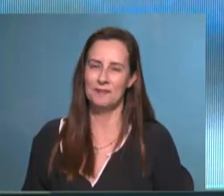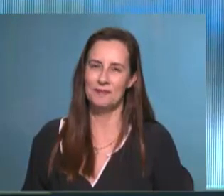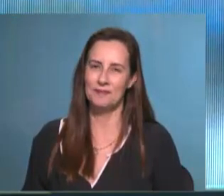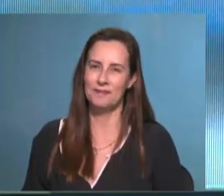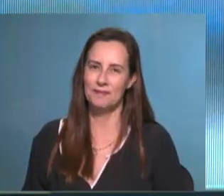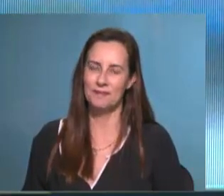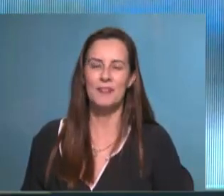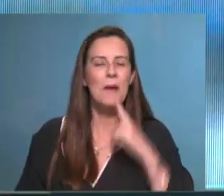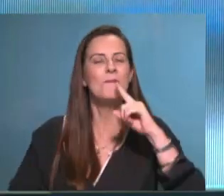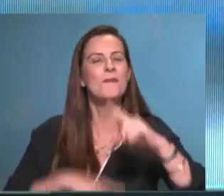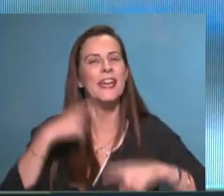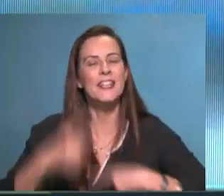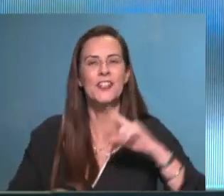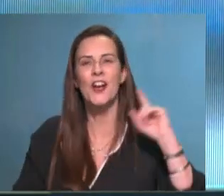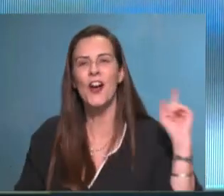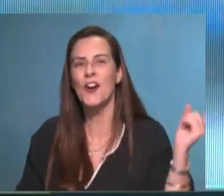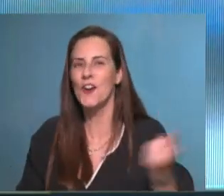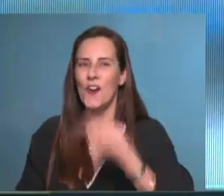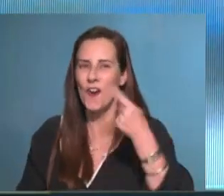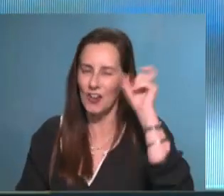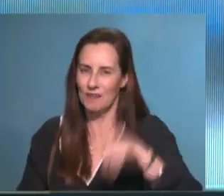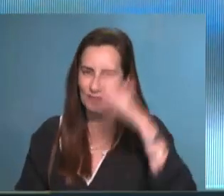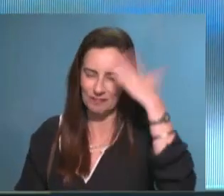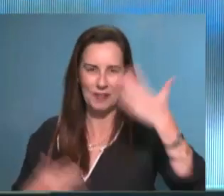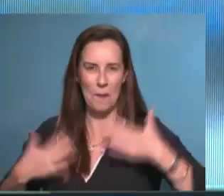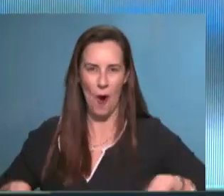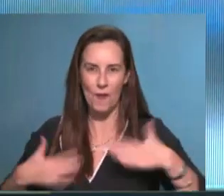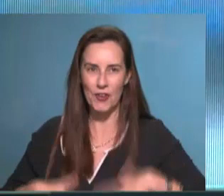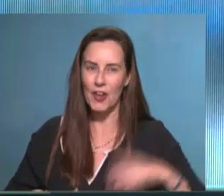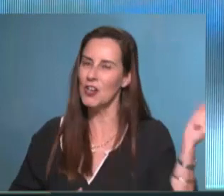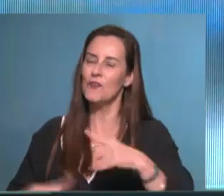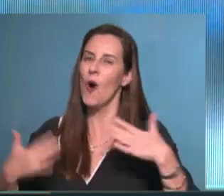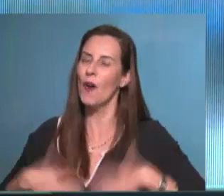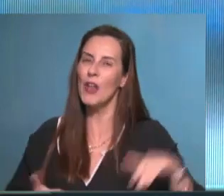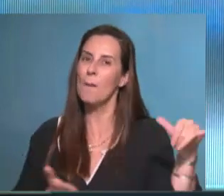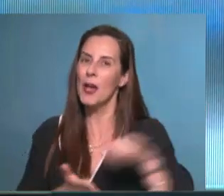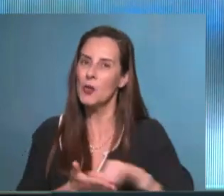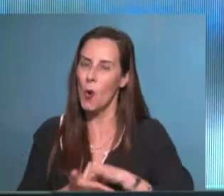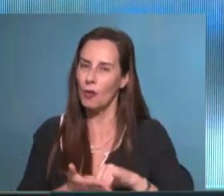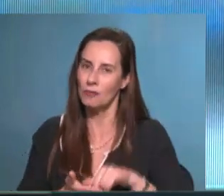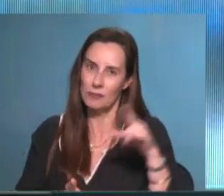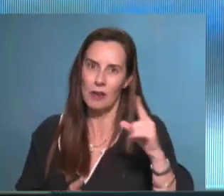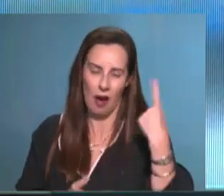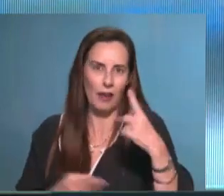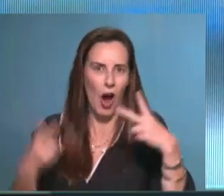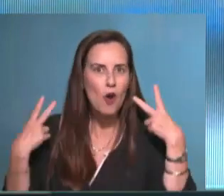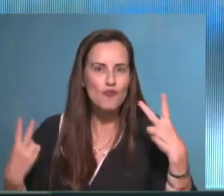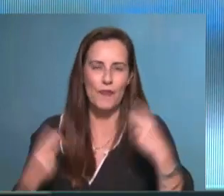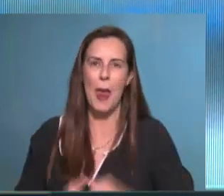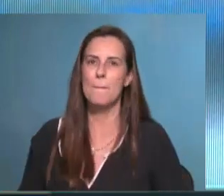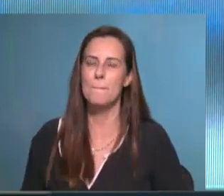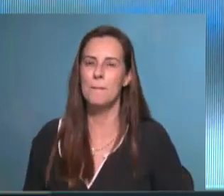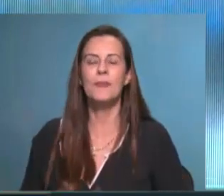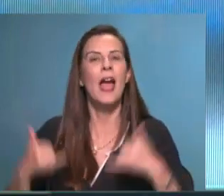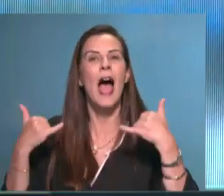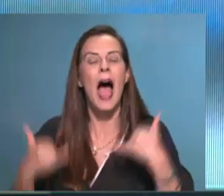מדי שנה מתקבצים כל השמות הגדולים של עולם האופנה לשבוע האופנה בניו יורק, נחשב לאחד החשובים בתחום.